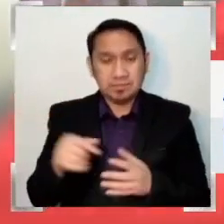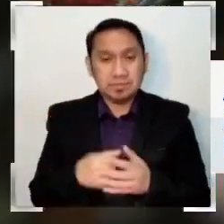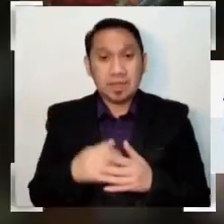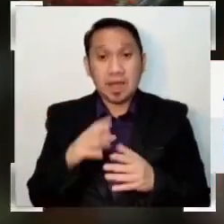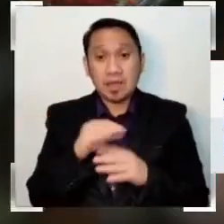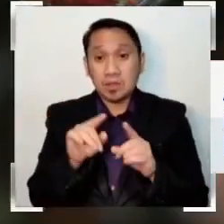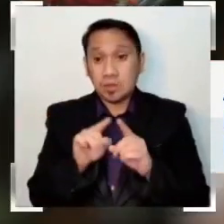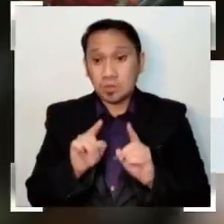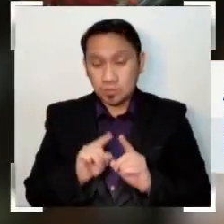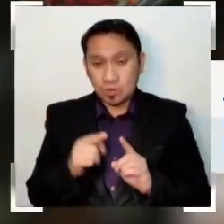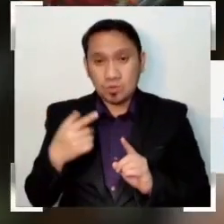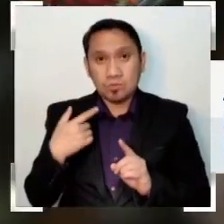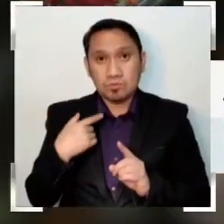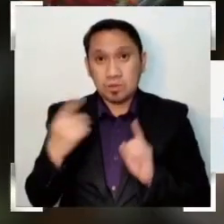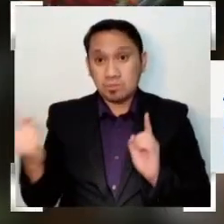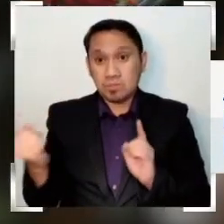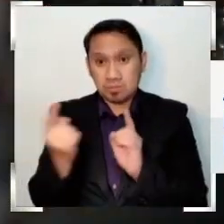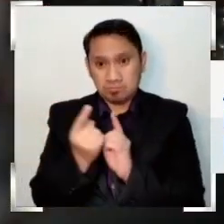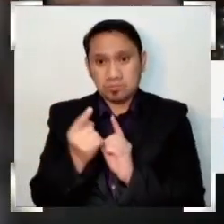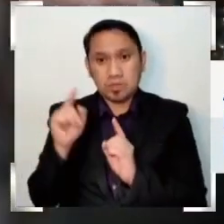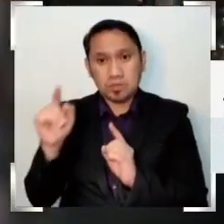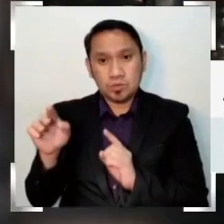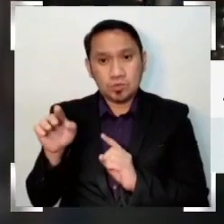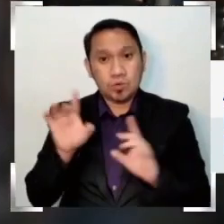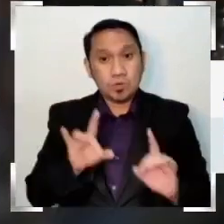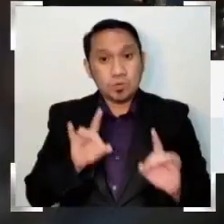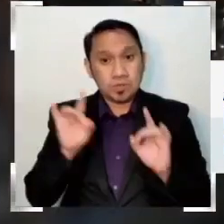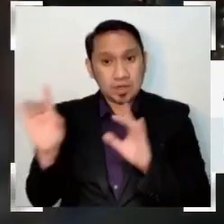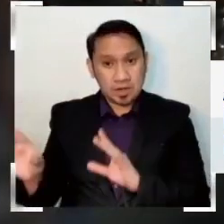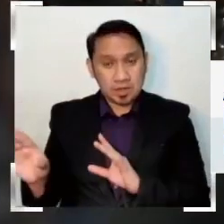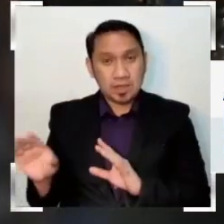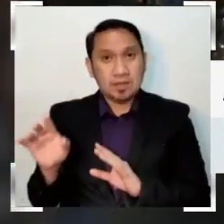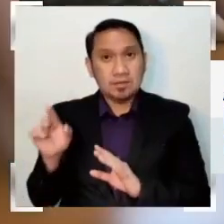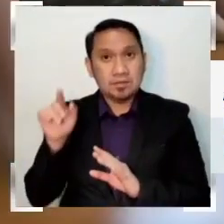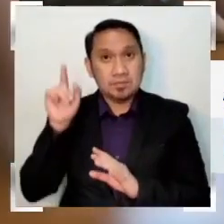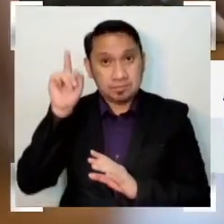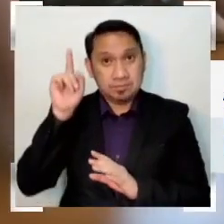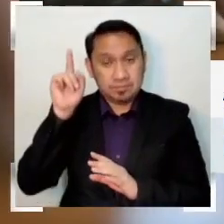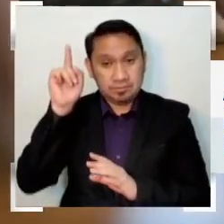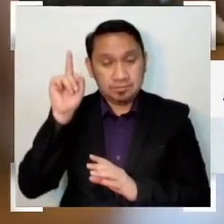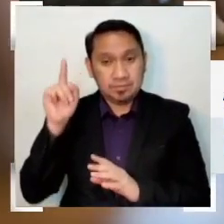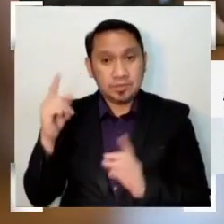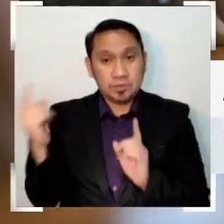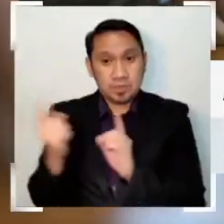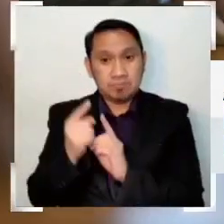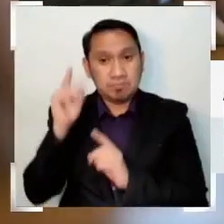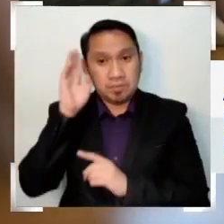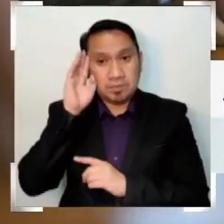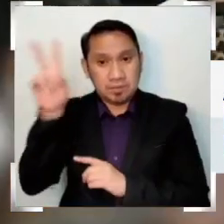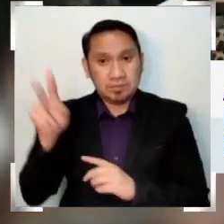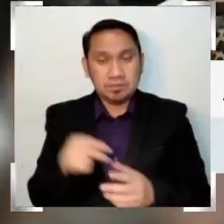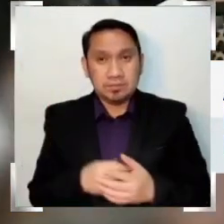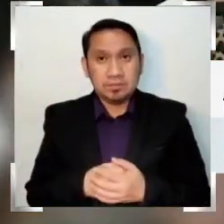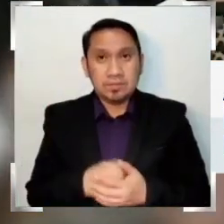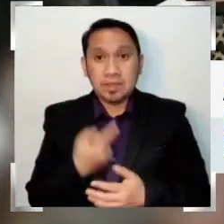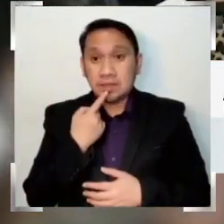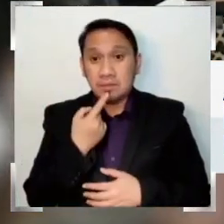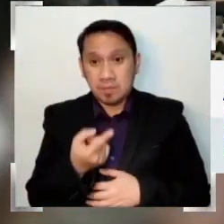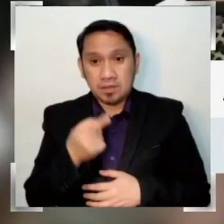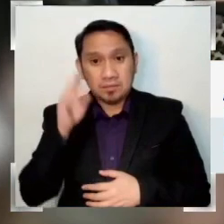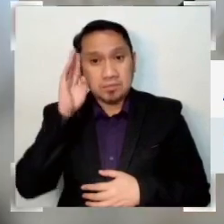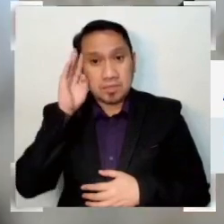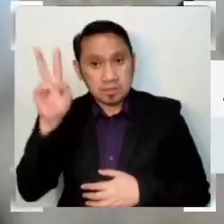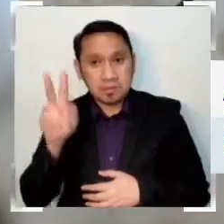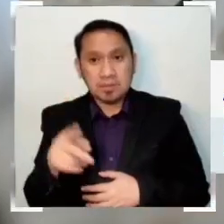kay Pangulong Bongbong Marcos si Australian Deputy Prime Minister and Defense Minister Richard Marles. Sabi ng Pangulo, mahalagang